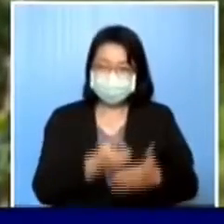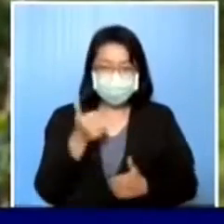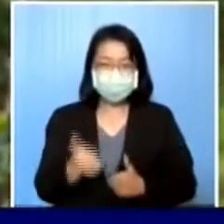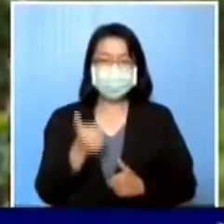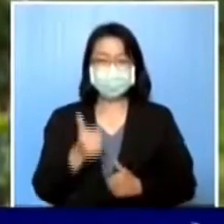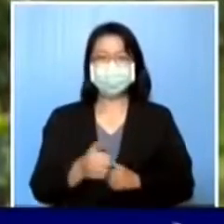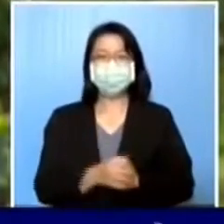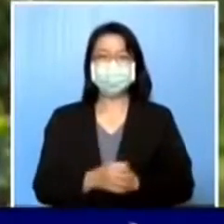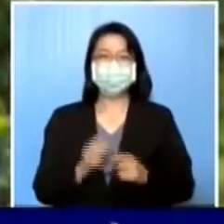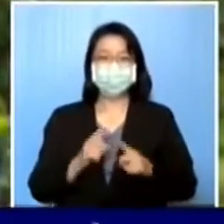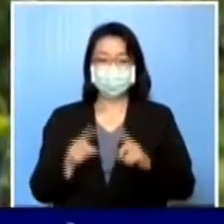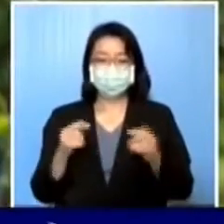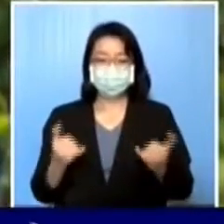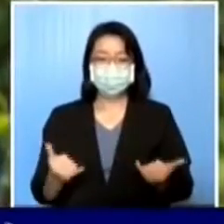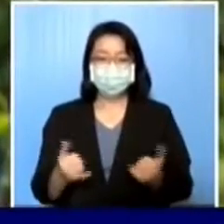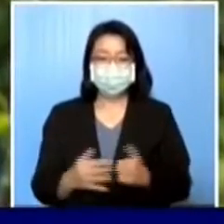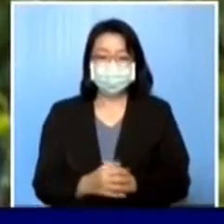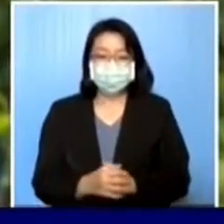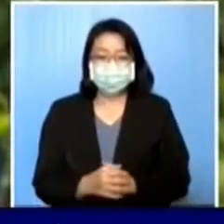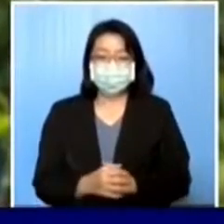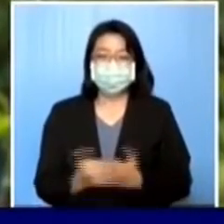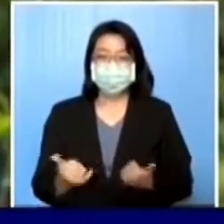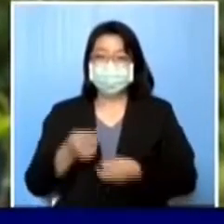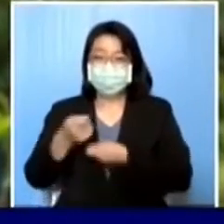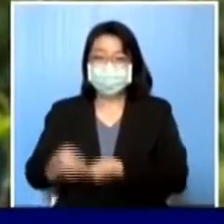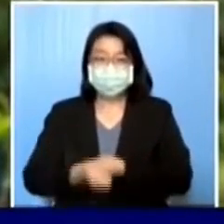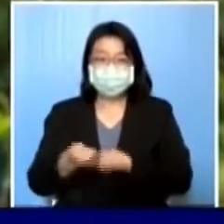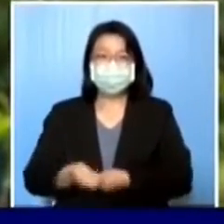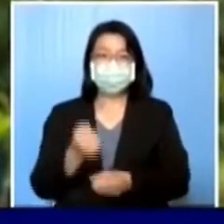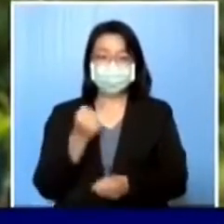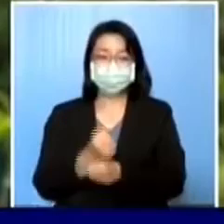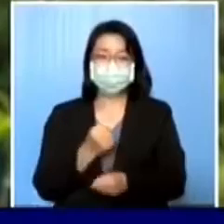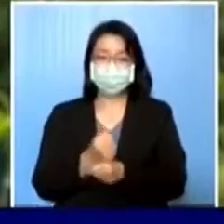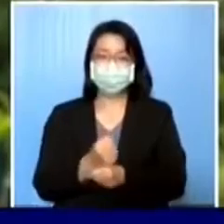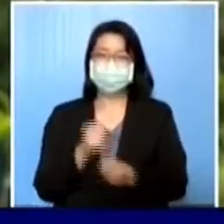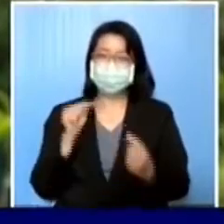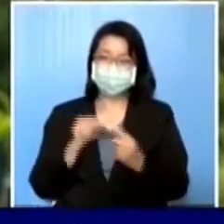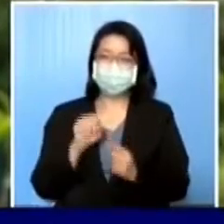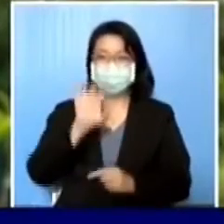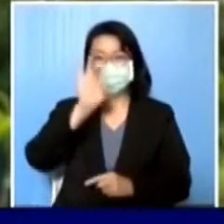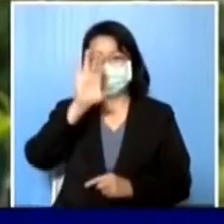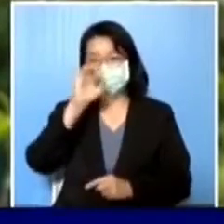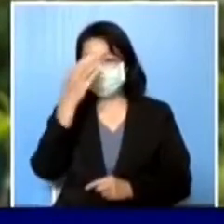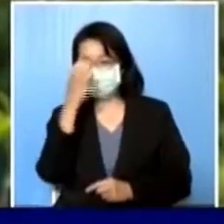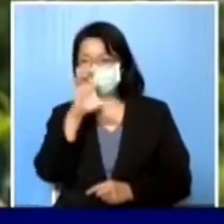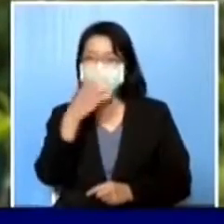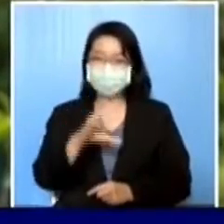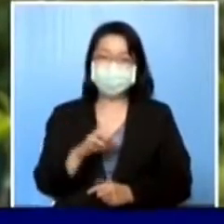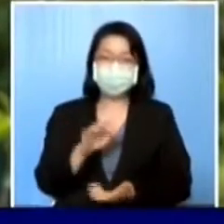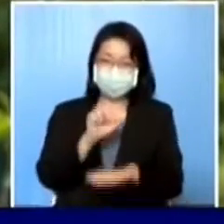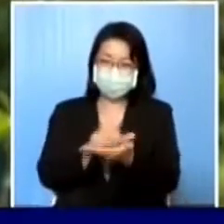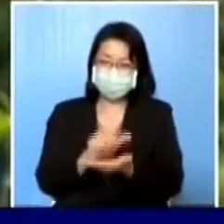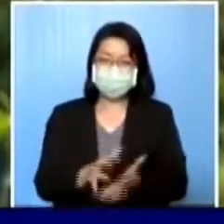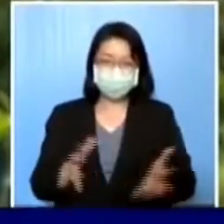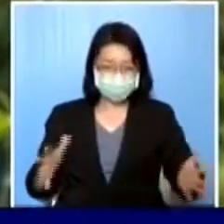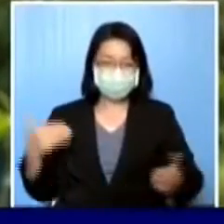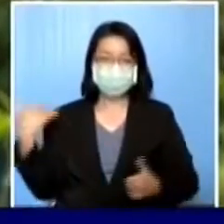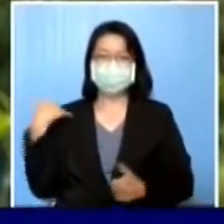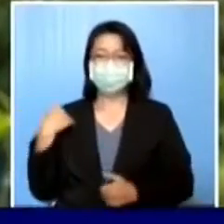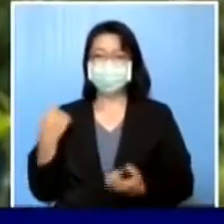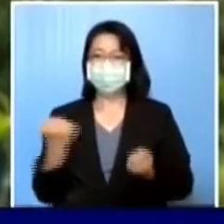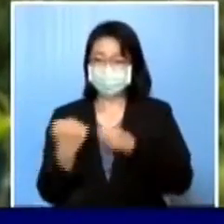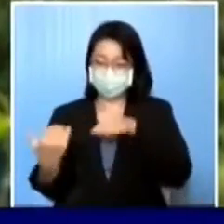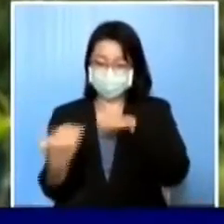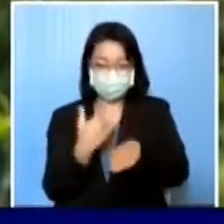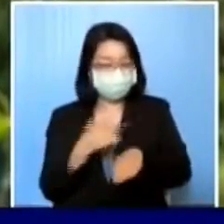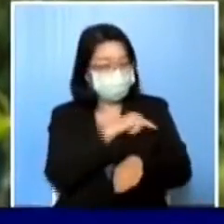แล้วเนี่ยอาจจะเป็นเกษตรกรที่ขายทางเพจหรือว่าอาจจะเป็นผู้ที่ผ่านมาได้ซื้อ